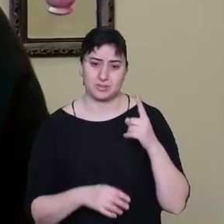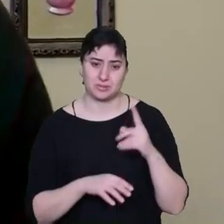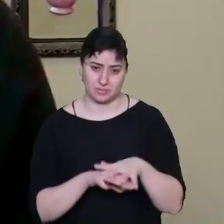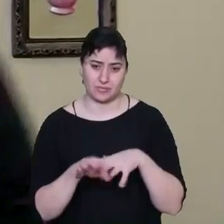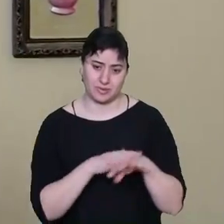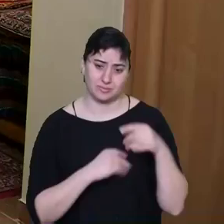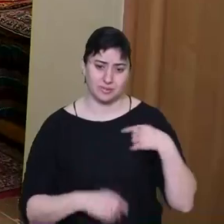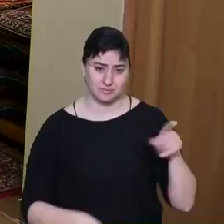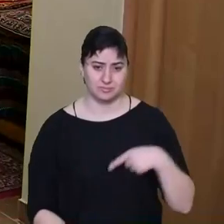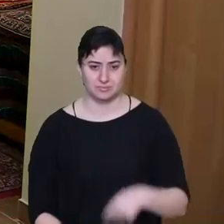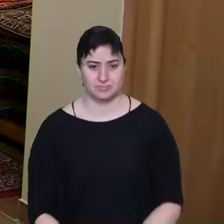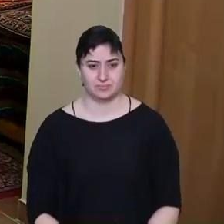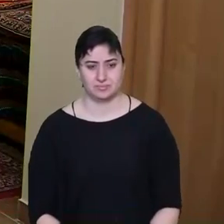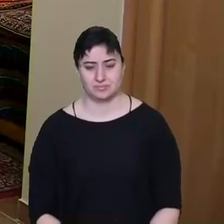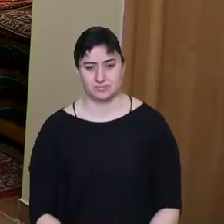şey.